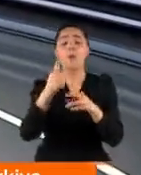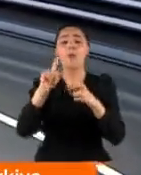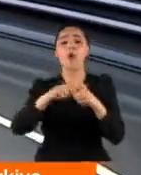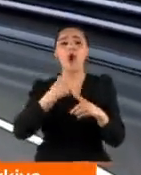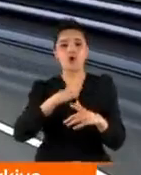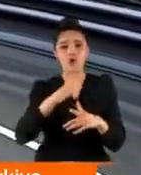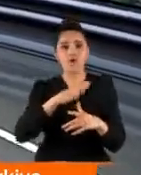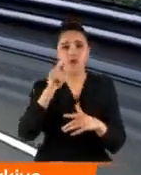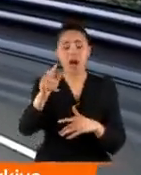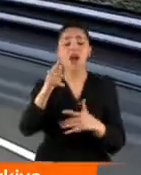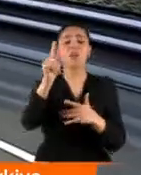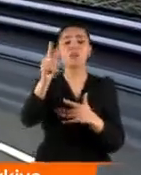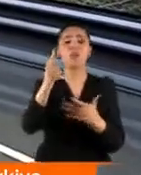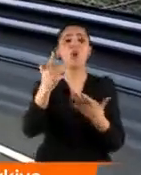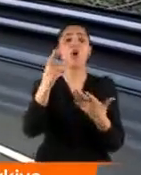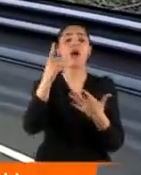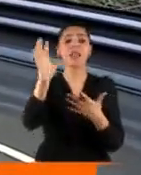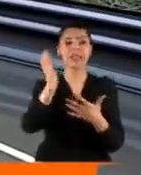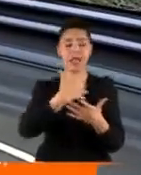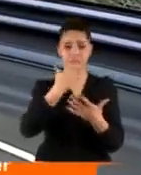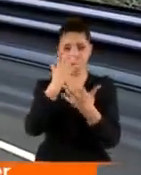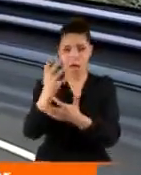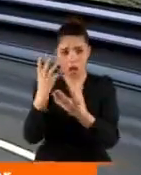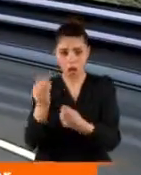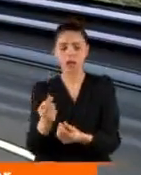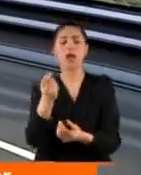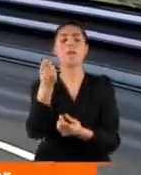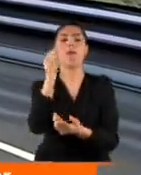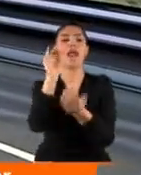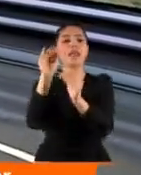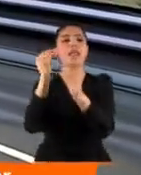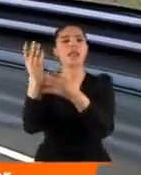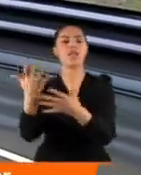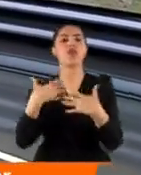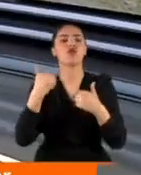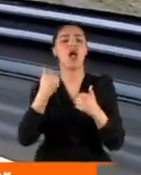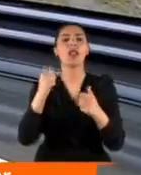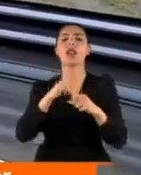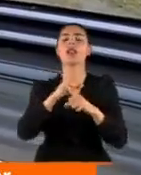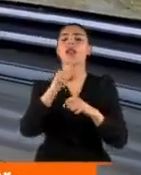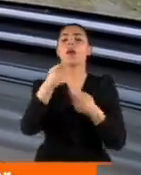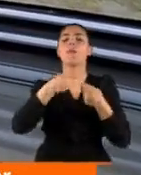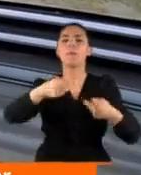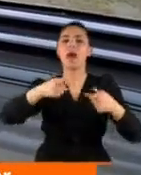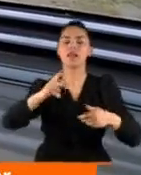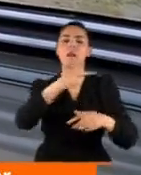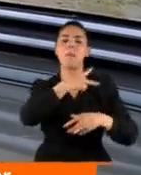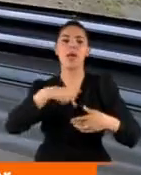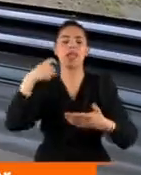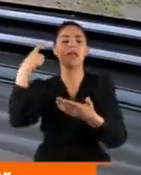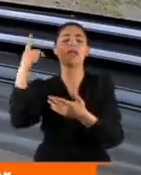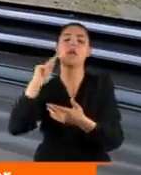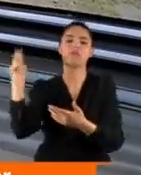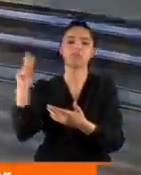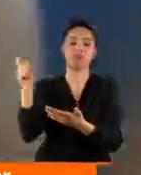sahiplenen hayvanseverlere maddi destek verilecek. Sahiplenilen hayvanın sağlık giderleri de yine belediye tarafından üstlenilecek.